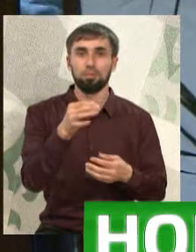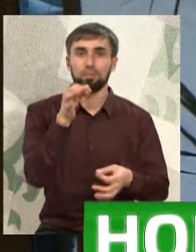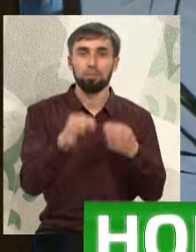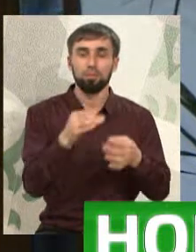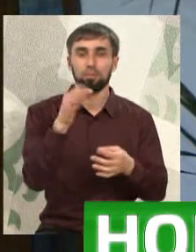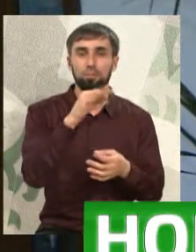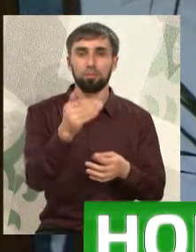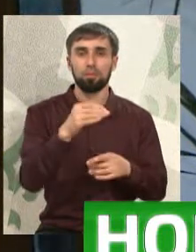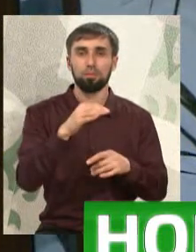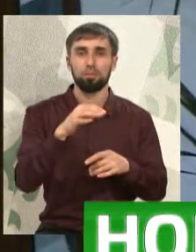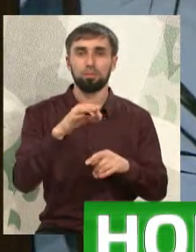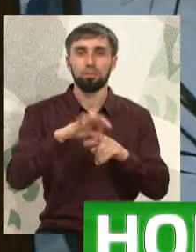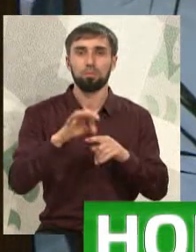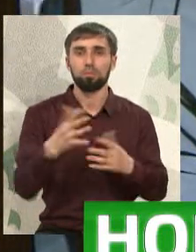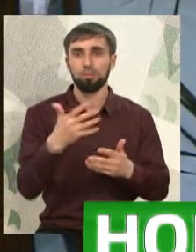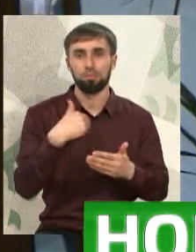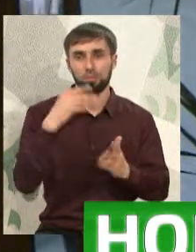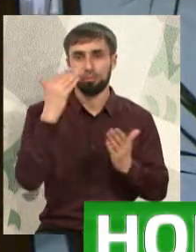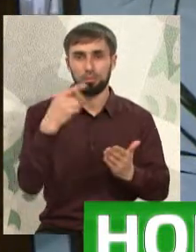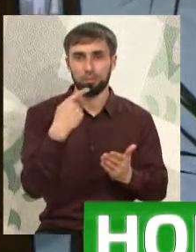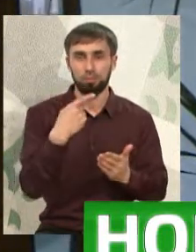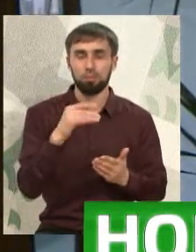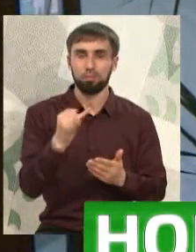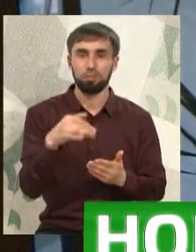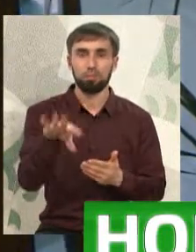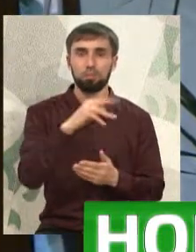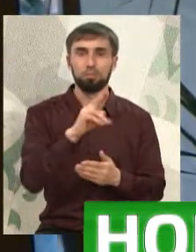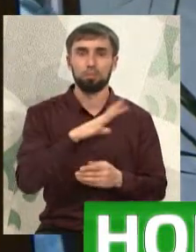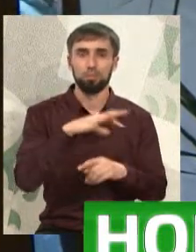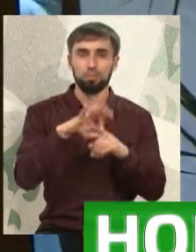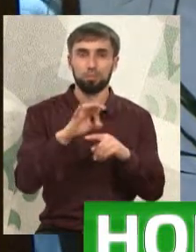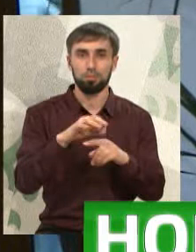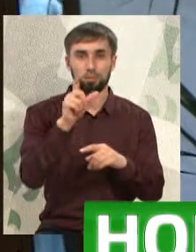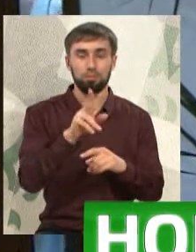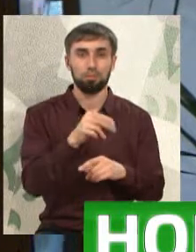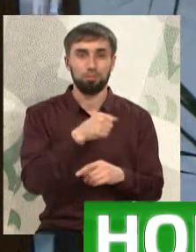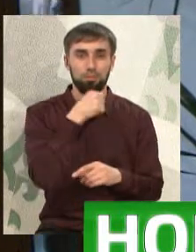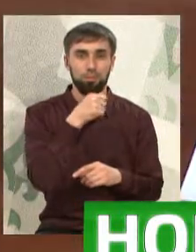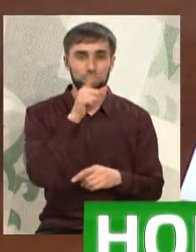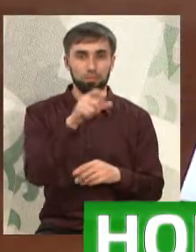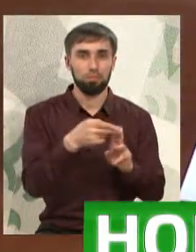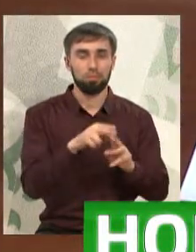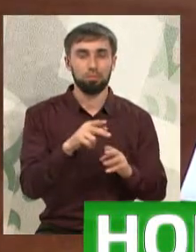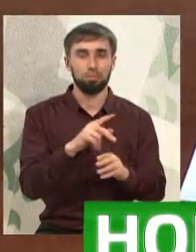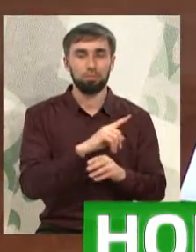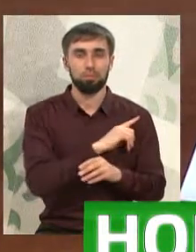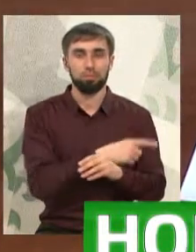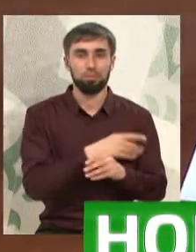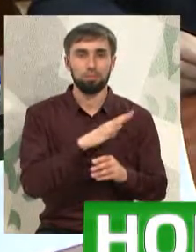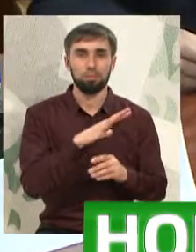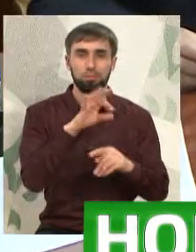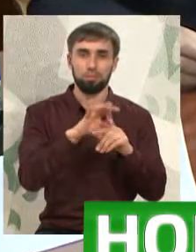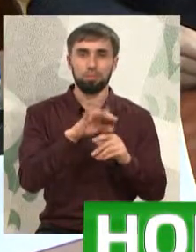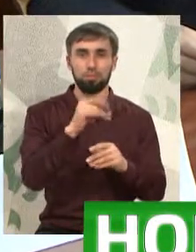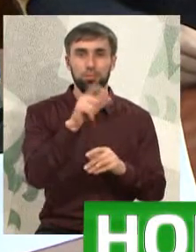трудно. И самое опасное – это то, что подвержены в первую очередь вот этой болезни – это люди пожилого возраста. Волонтеры, в свою очередь,